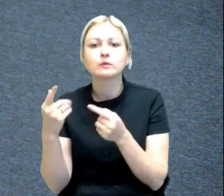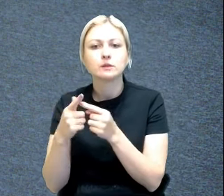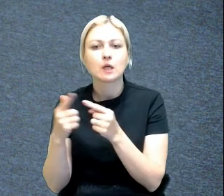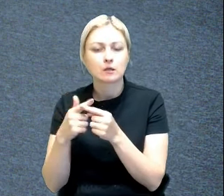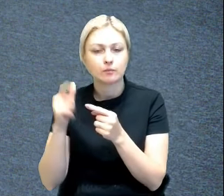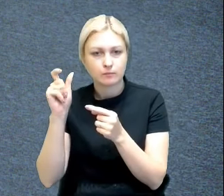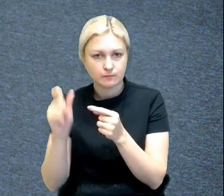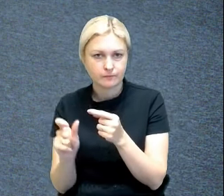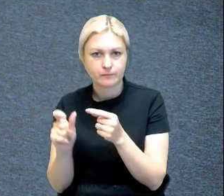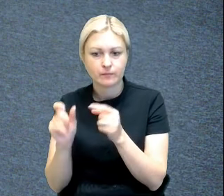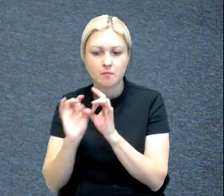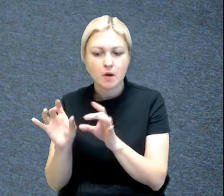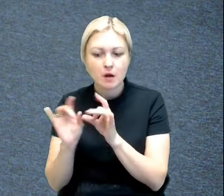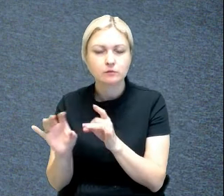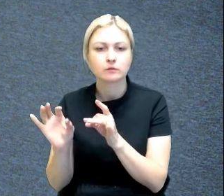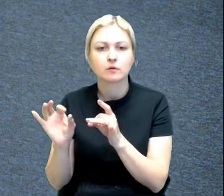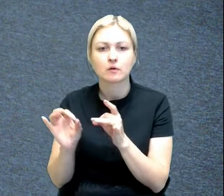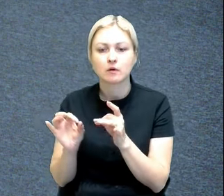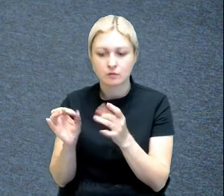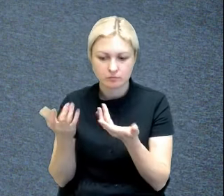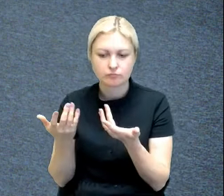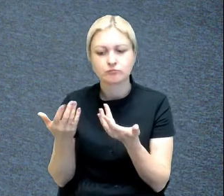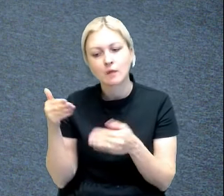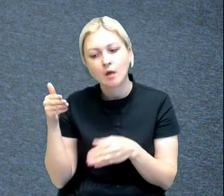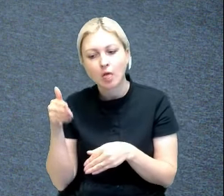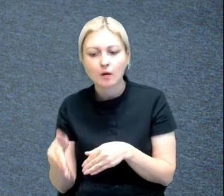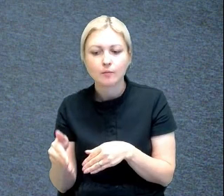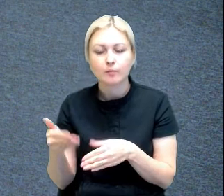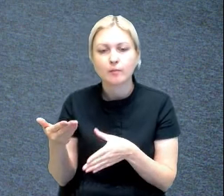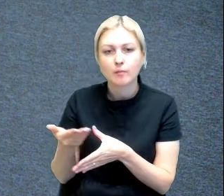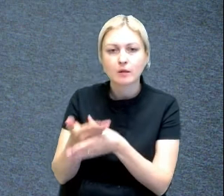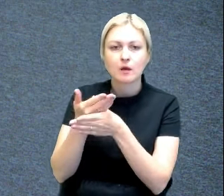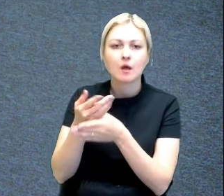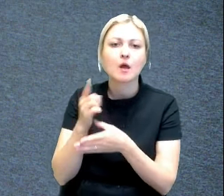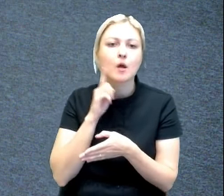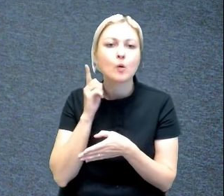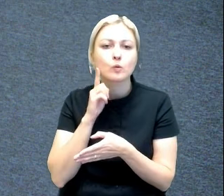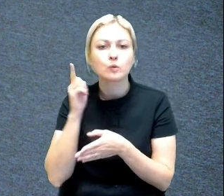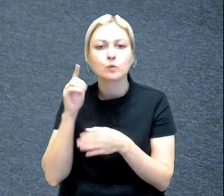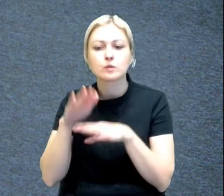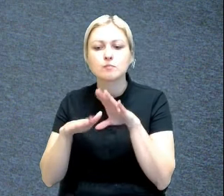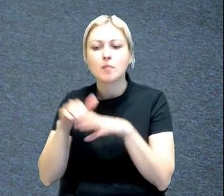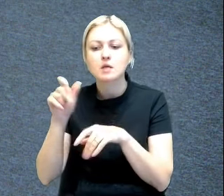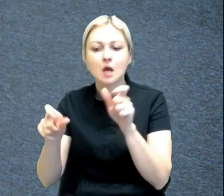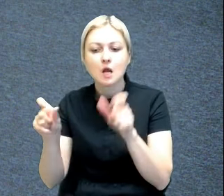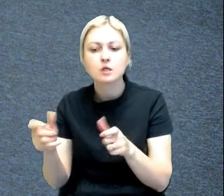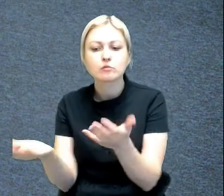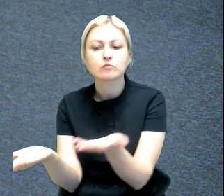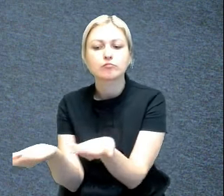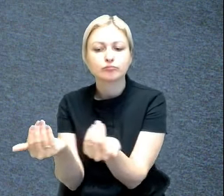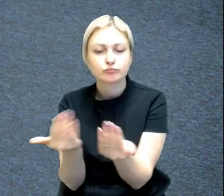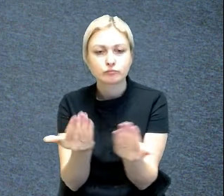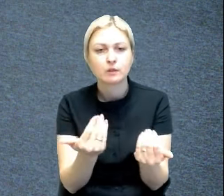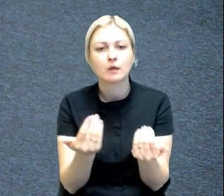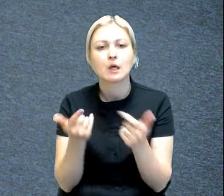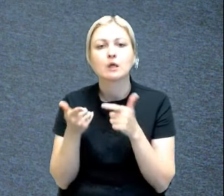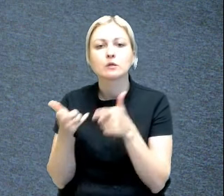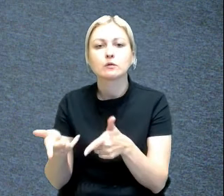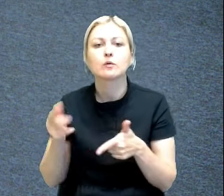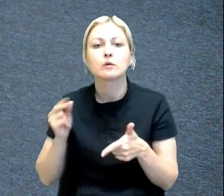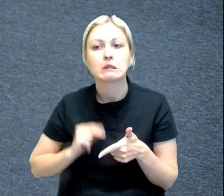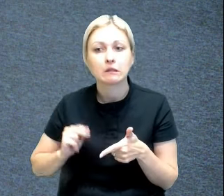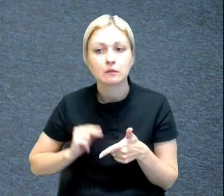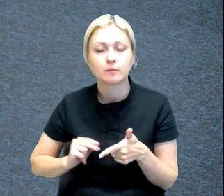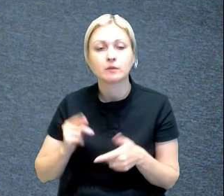esate pasiryžęs ligoninei padėti pritraukiant jaunų specialistų ir ir ir ir norėtųsi matyti kaip tie jauni